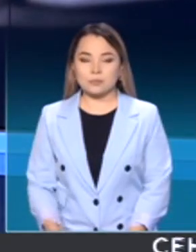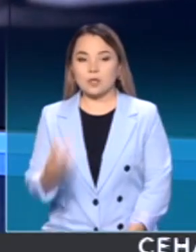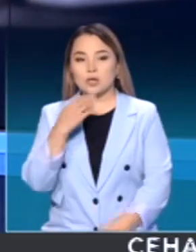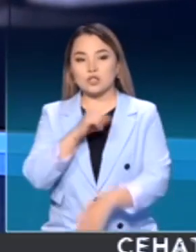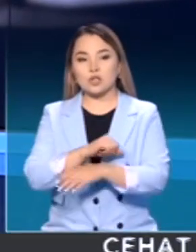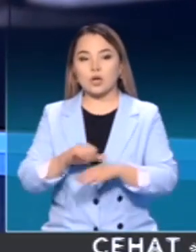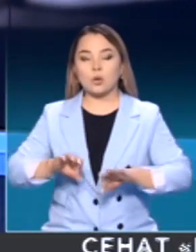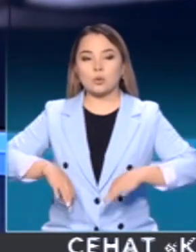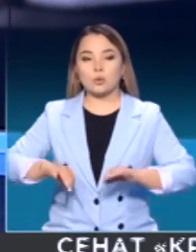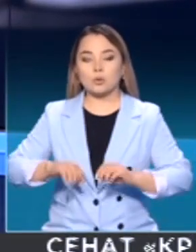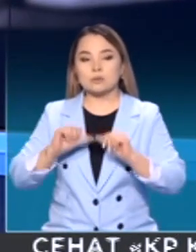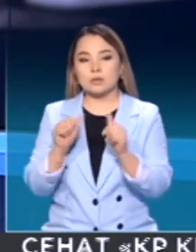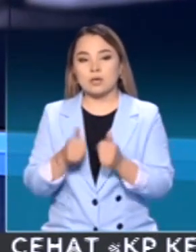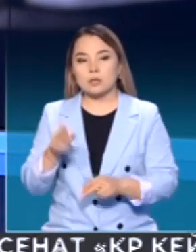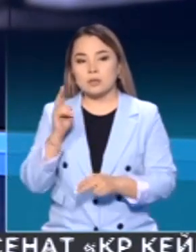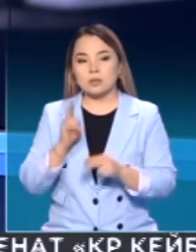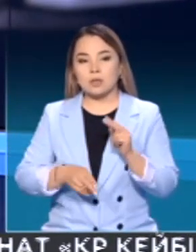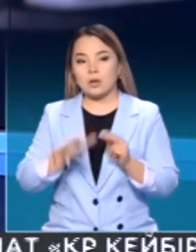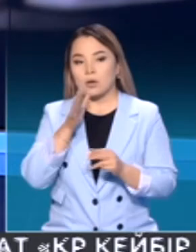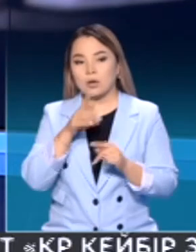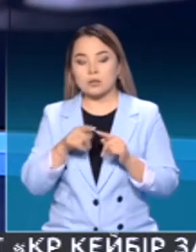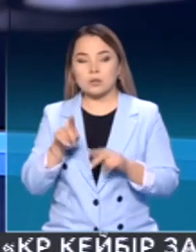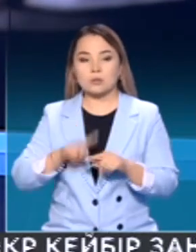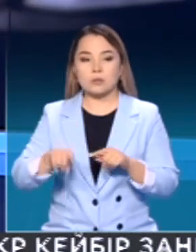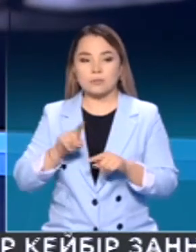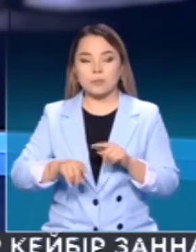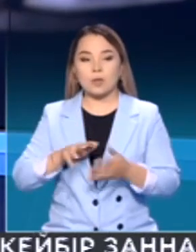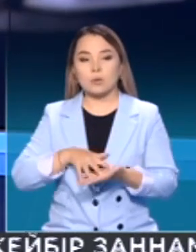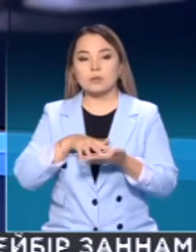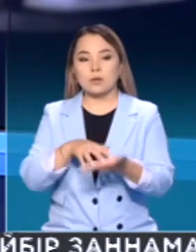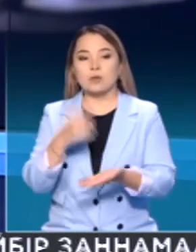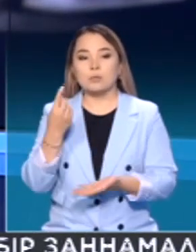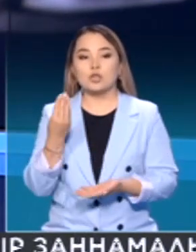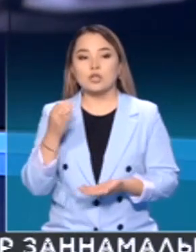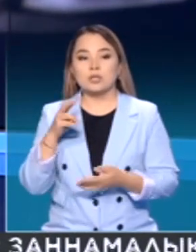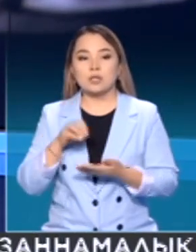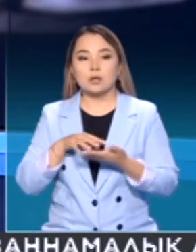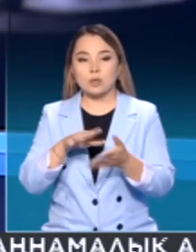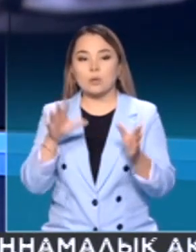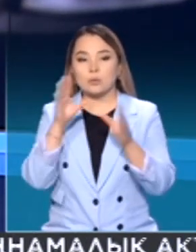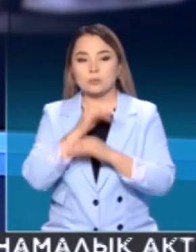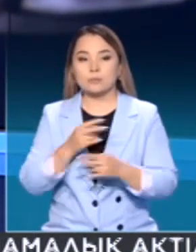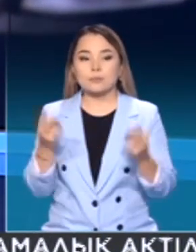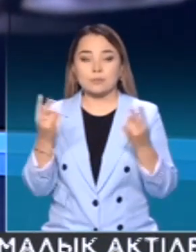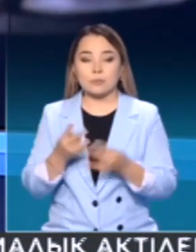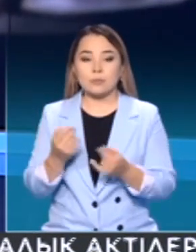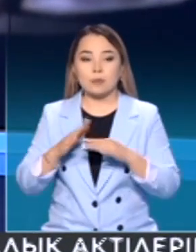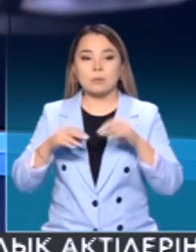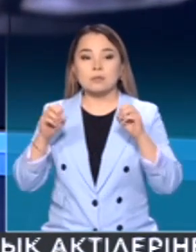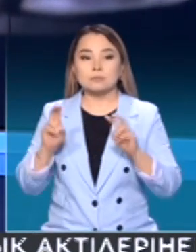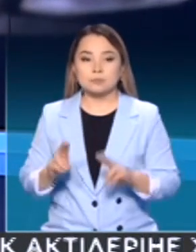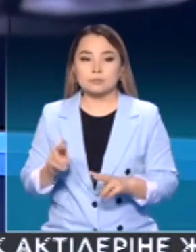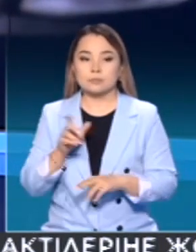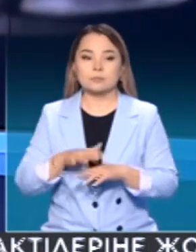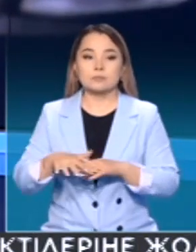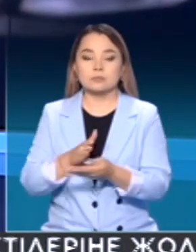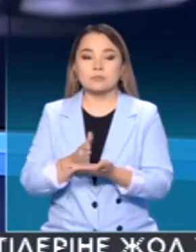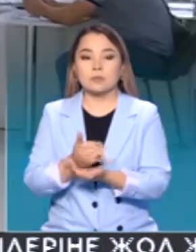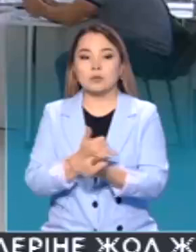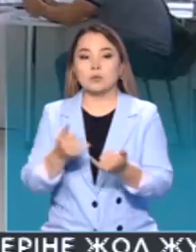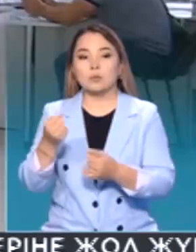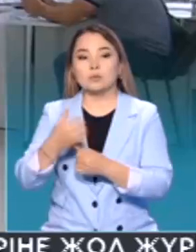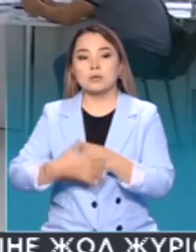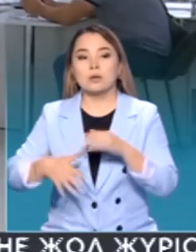Шетелдік көліктерді заңдастыру мерзім аяқталуға жақын, өтінішті бірінші шілдеге дейін беріп үлгеру керек. Осыған орай, мамандандырылған халыққа қызмет